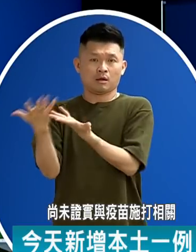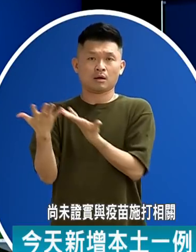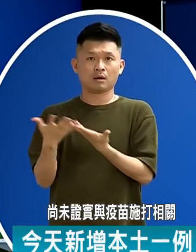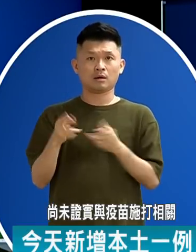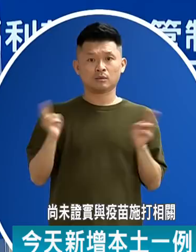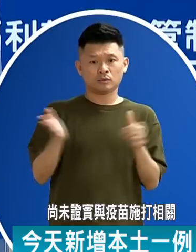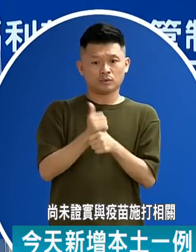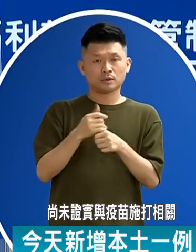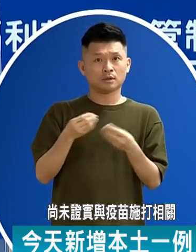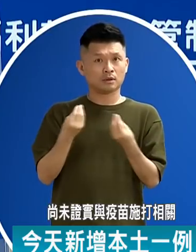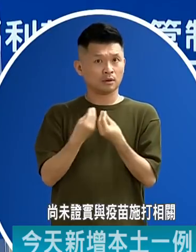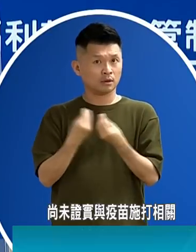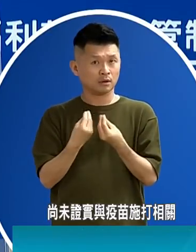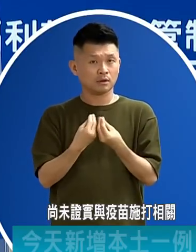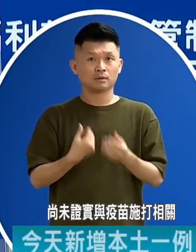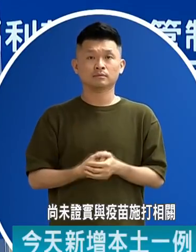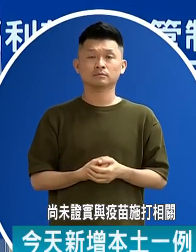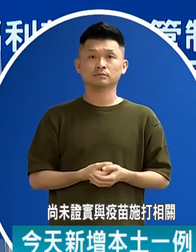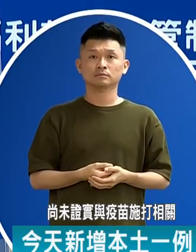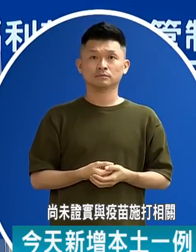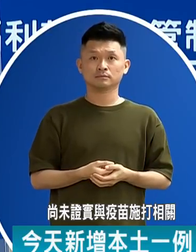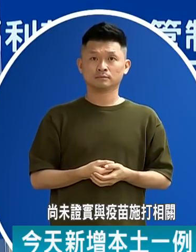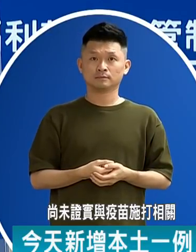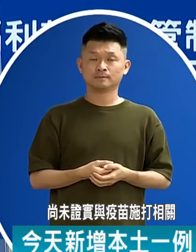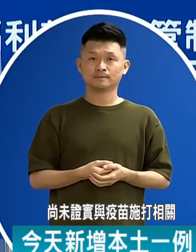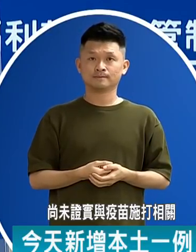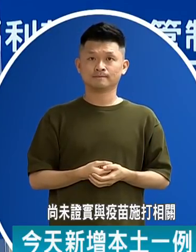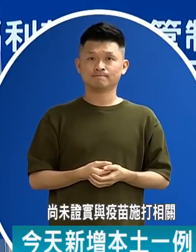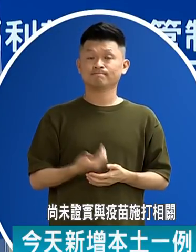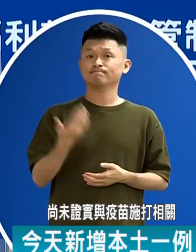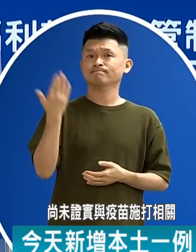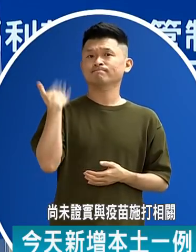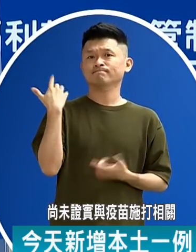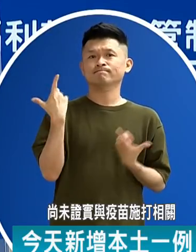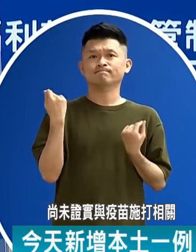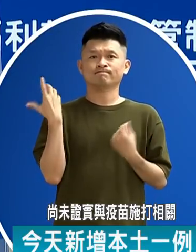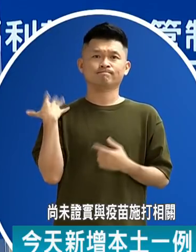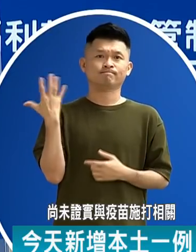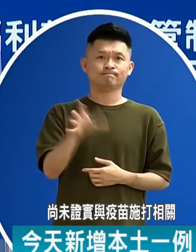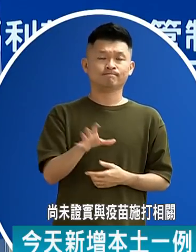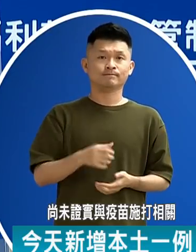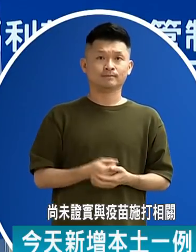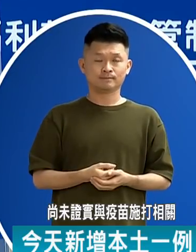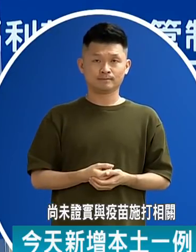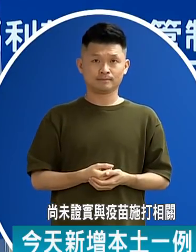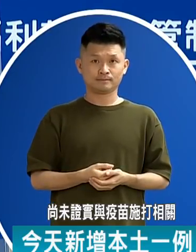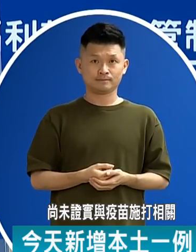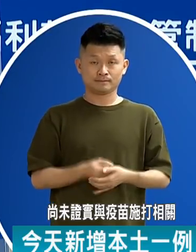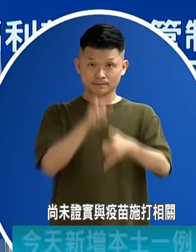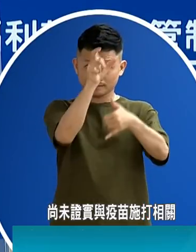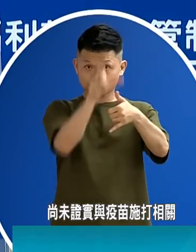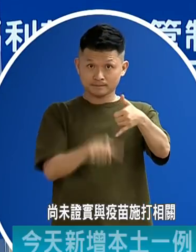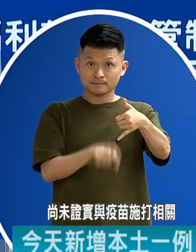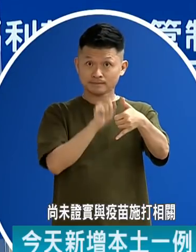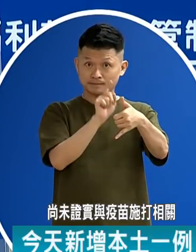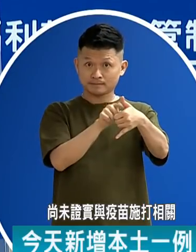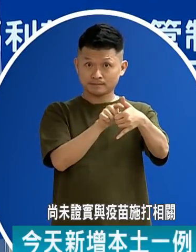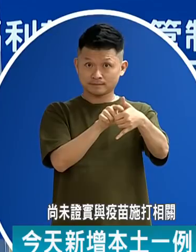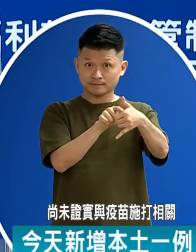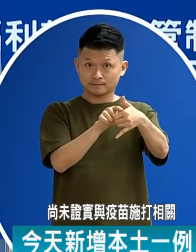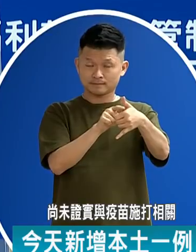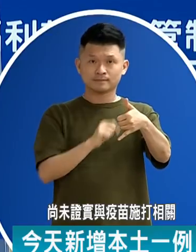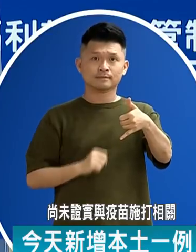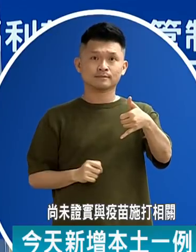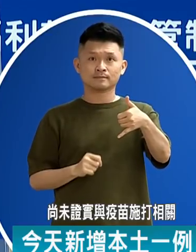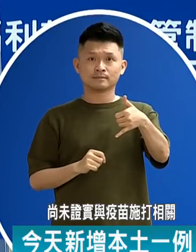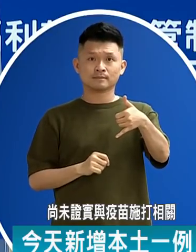调？ 哦，不会的，我们现在还是以前跟以前一样哈，主要是这个哈，相对这个案哈，